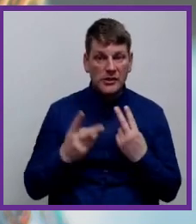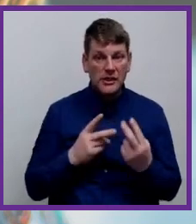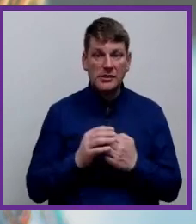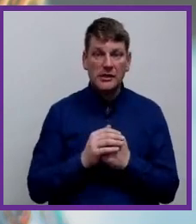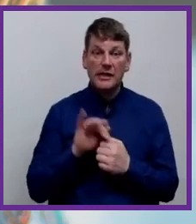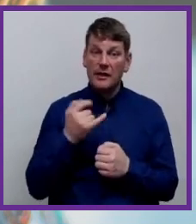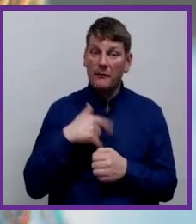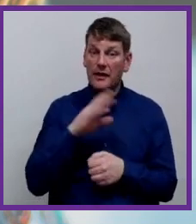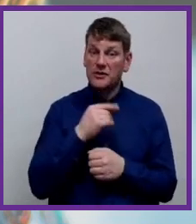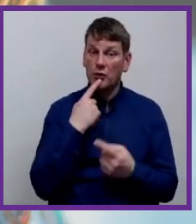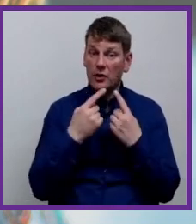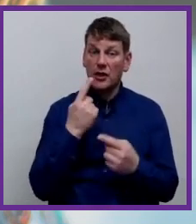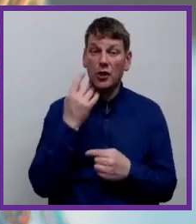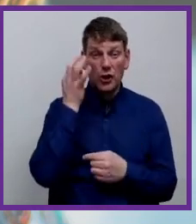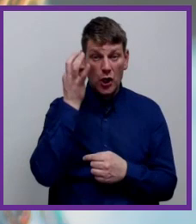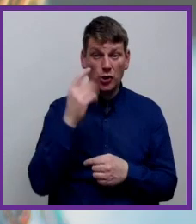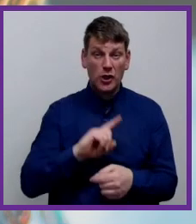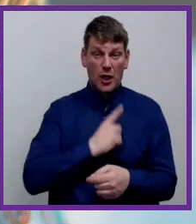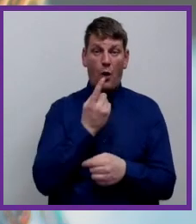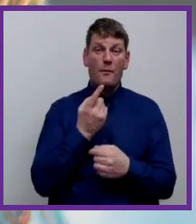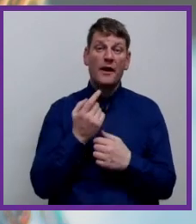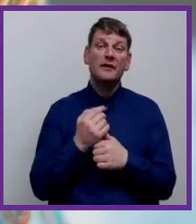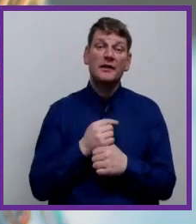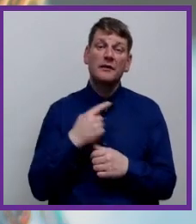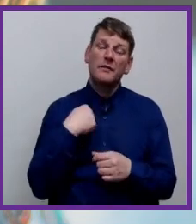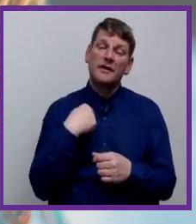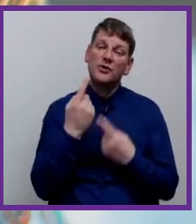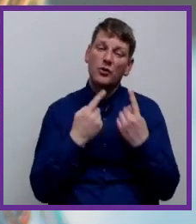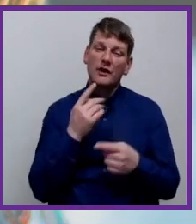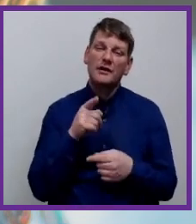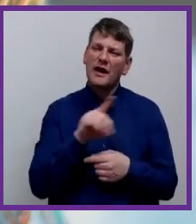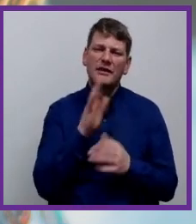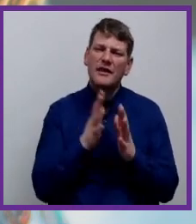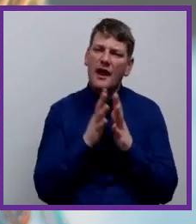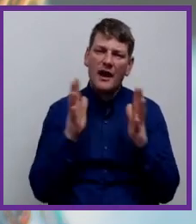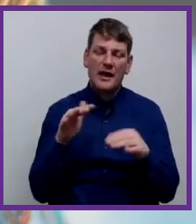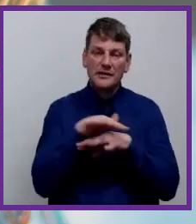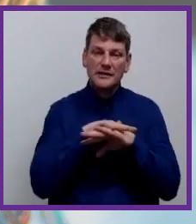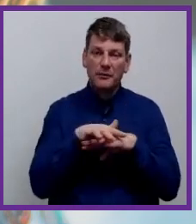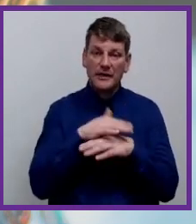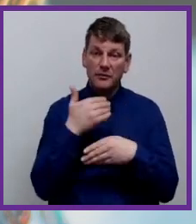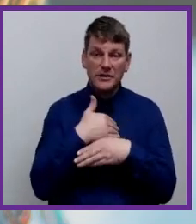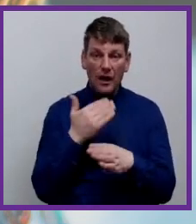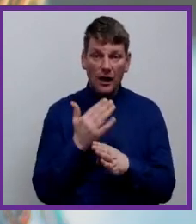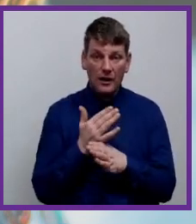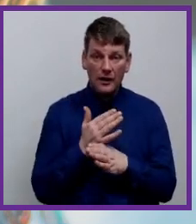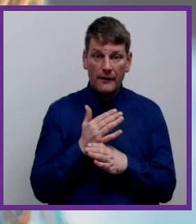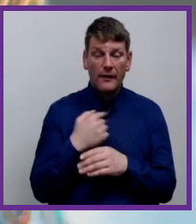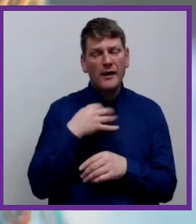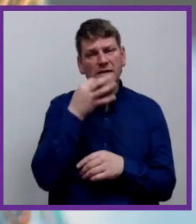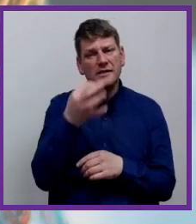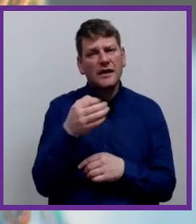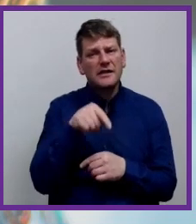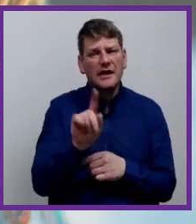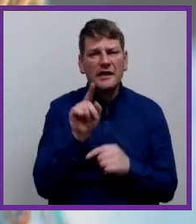ja mēs runājam, ka tieši traumēt, tad visticamāk mēs runātu par tā ļoti, ļoti nelielu sabiedrības daļu, un es teiktu, ka